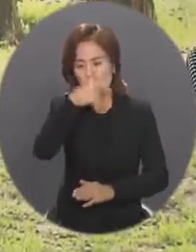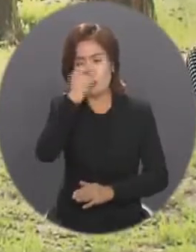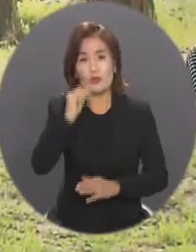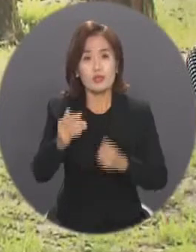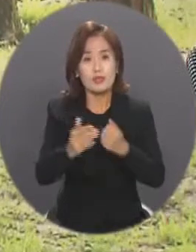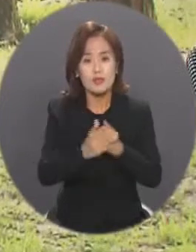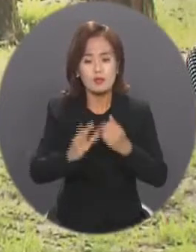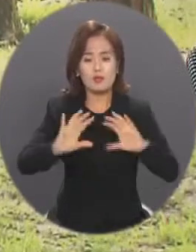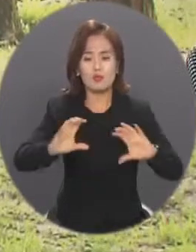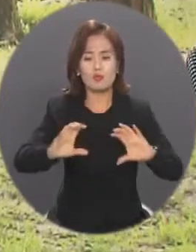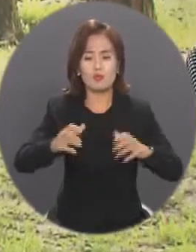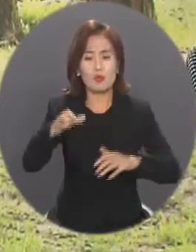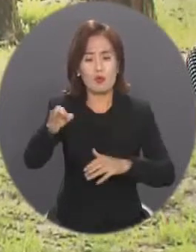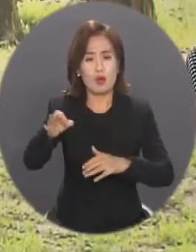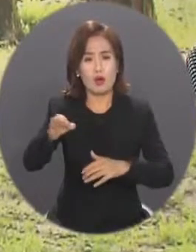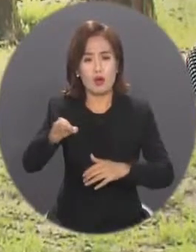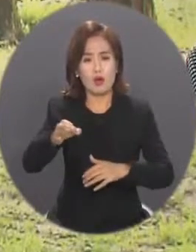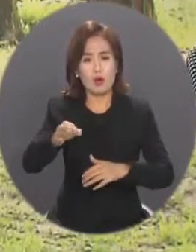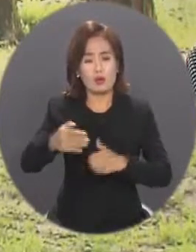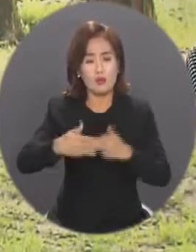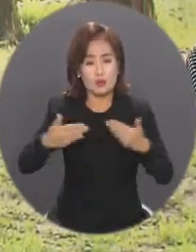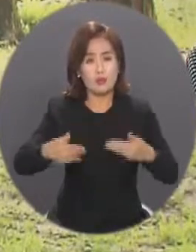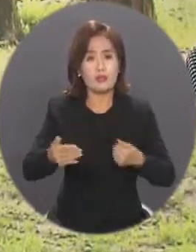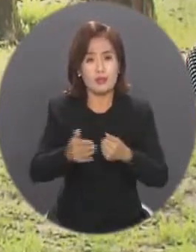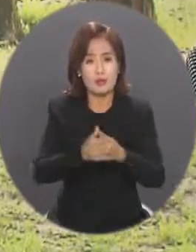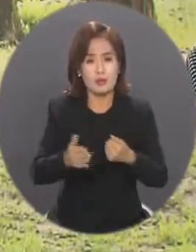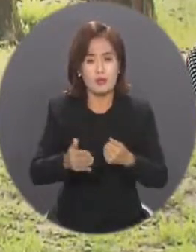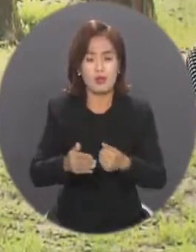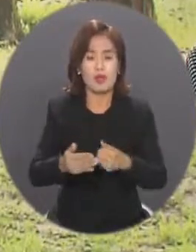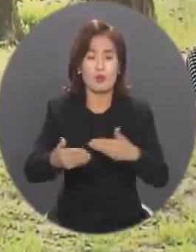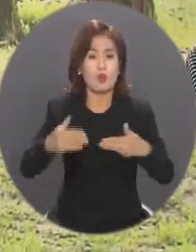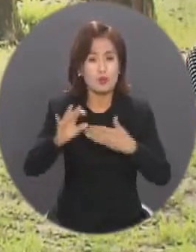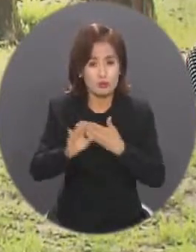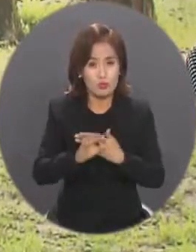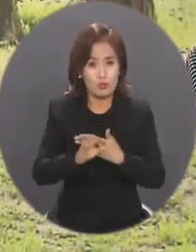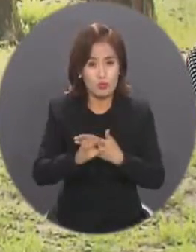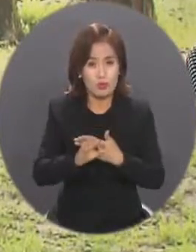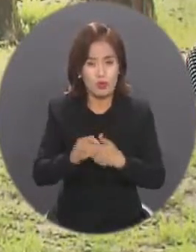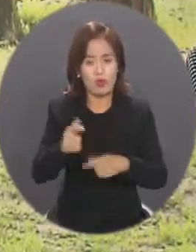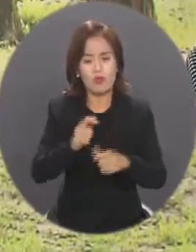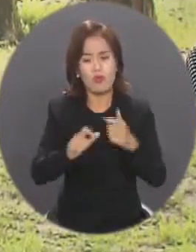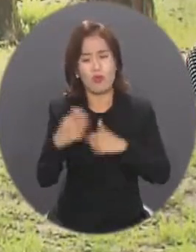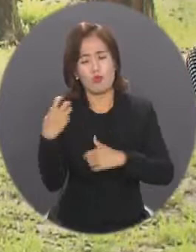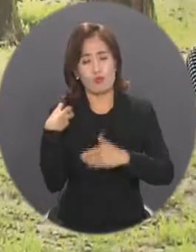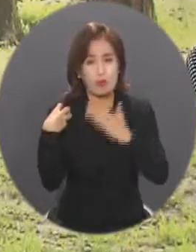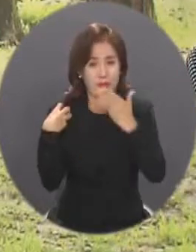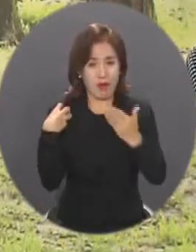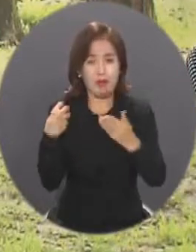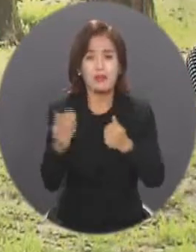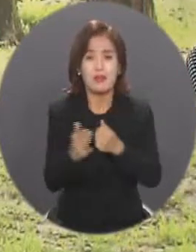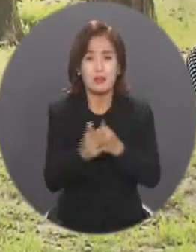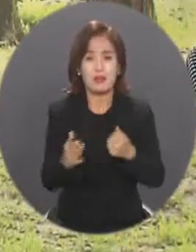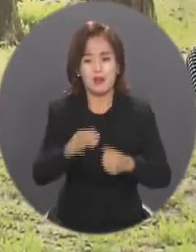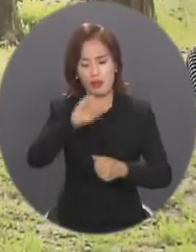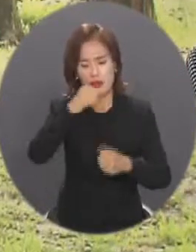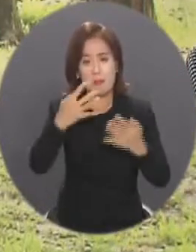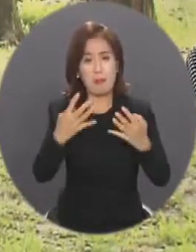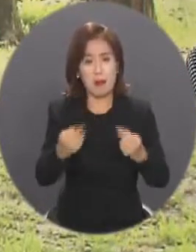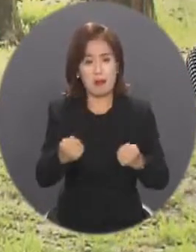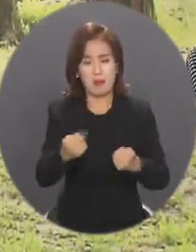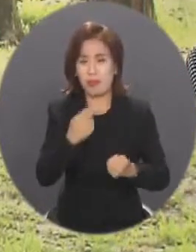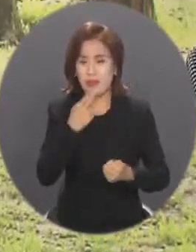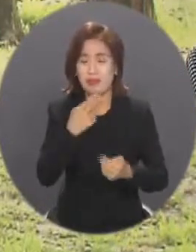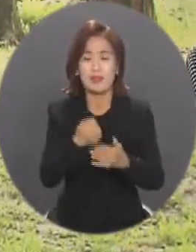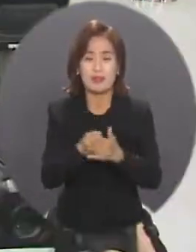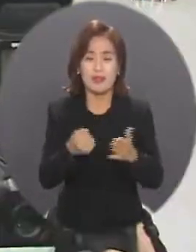지원한 만큼 저희가 시비를 거기다가 지원을 하게 되면 좀 부담이 되지 않습니까? 그렇게 예산이 많지도